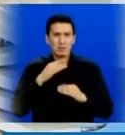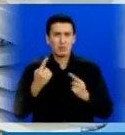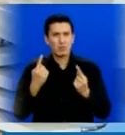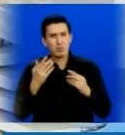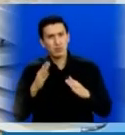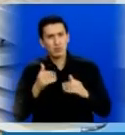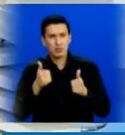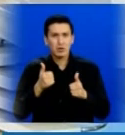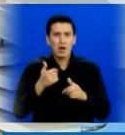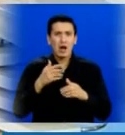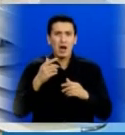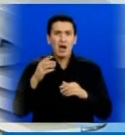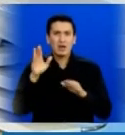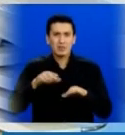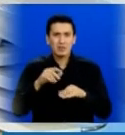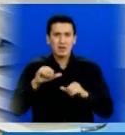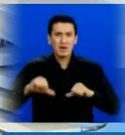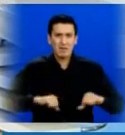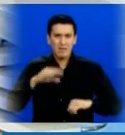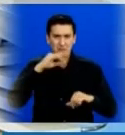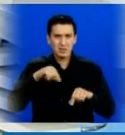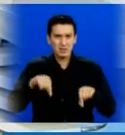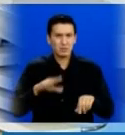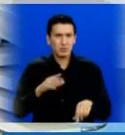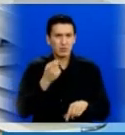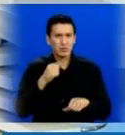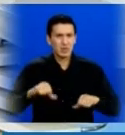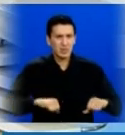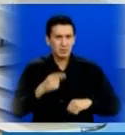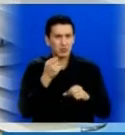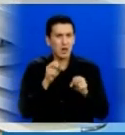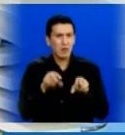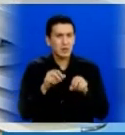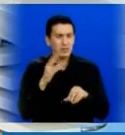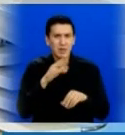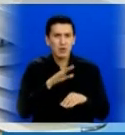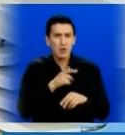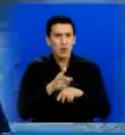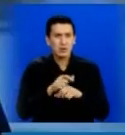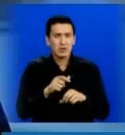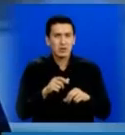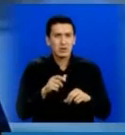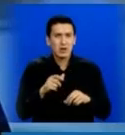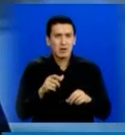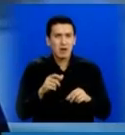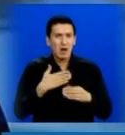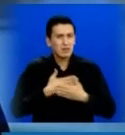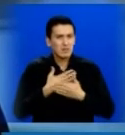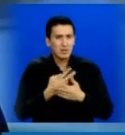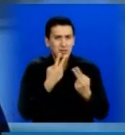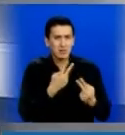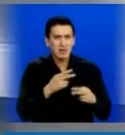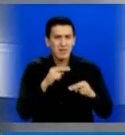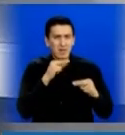будет снова открываться вопрос терроризма. Вот, угу. И поэтому нужно будет очень-очень этот вопрос активно держать, то есть, во